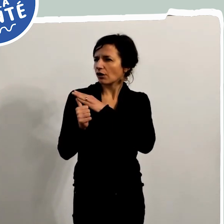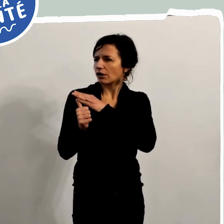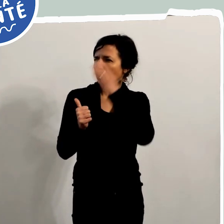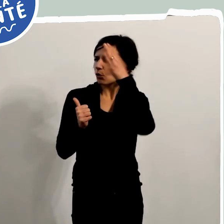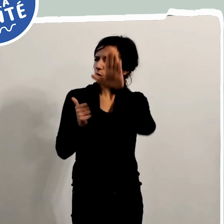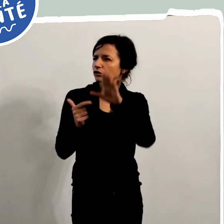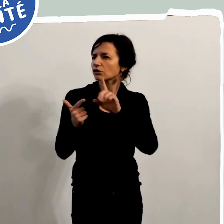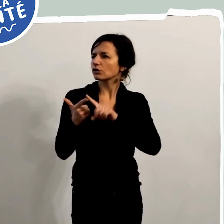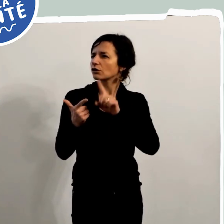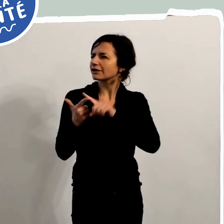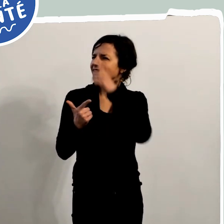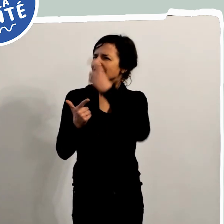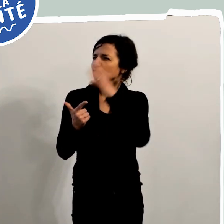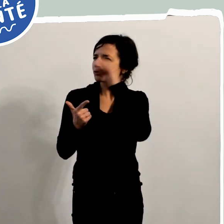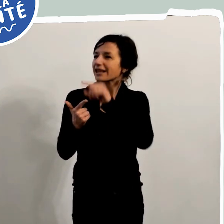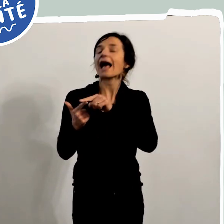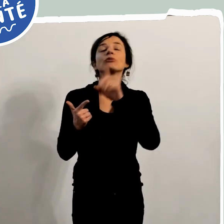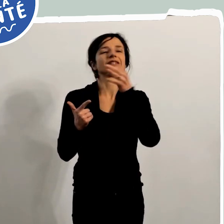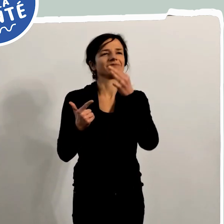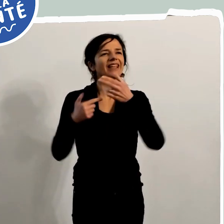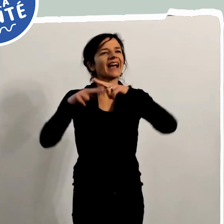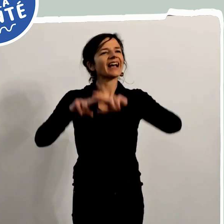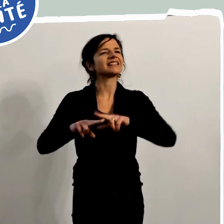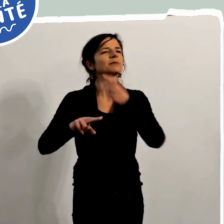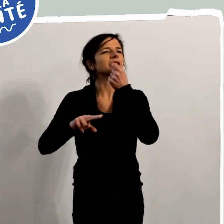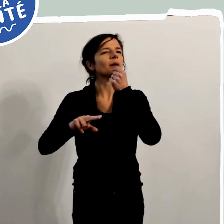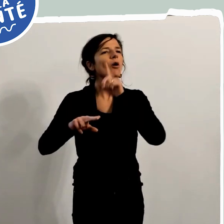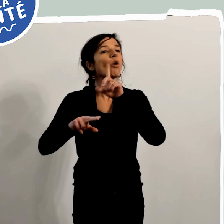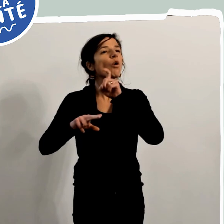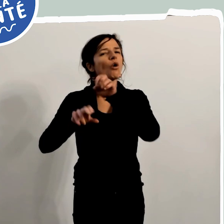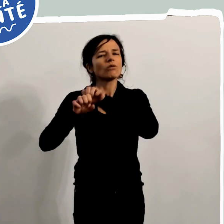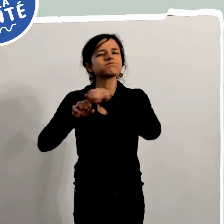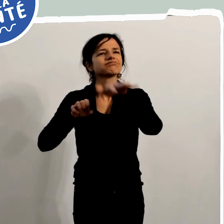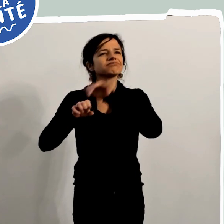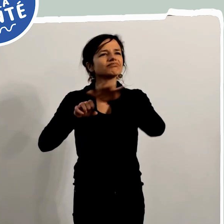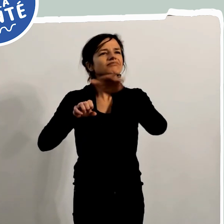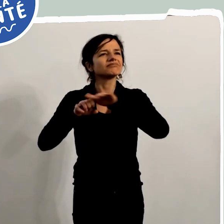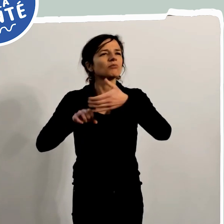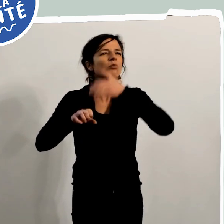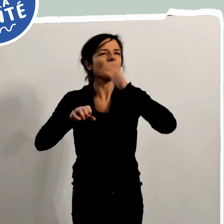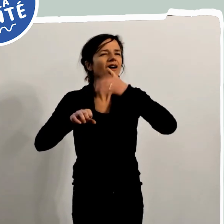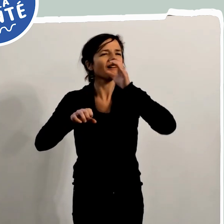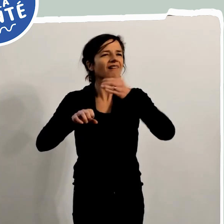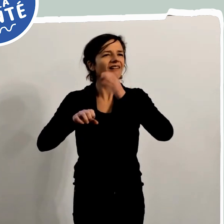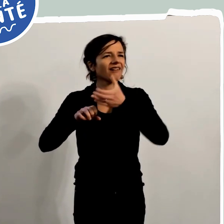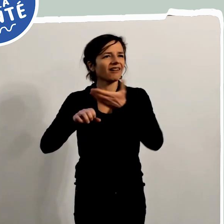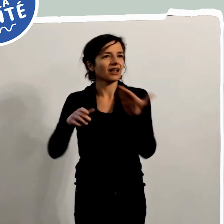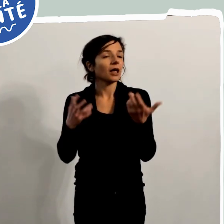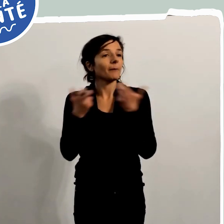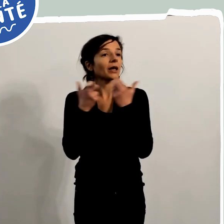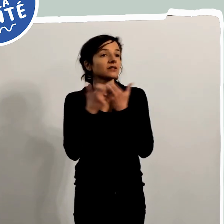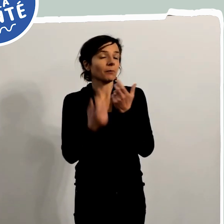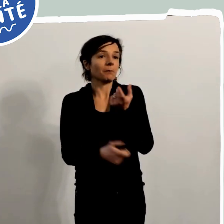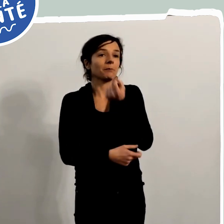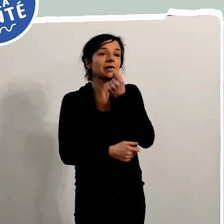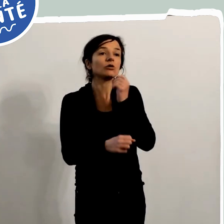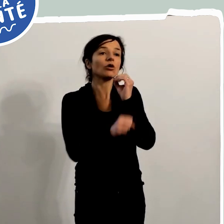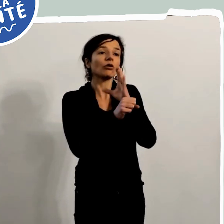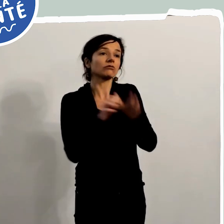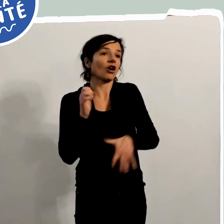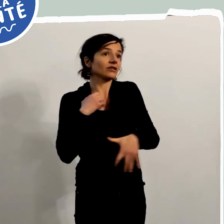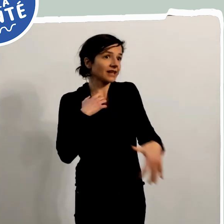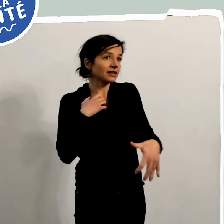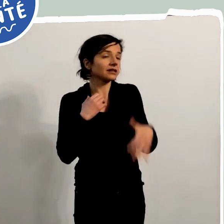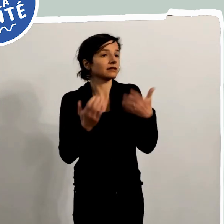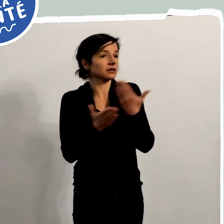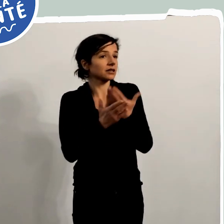votre question, de deuxième question, je suis désolé. Les résidus médicamenteux. On peut prendre l'exemple de la pilule contraceptive,